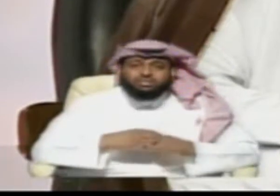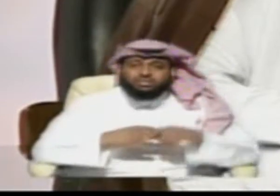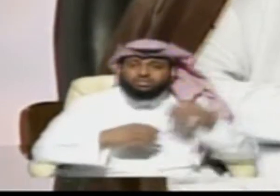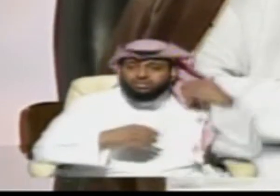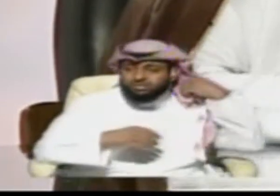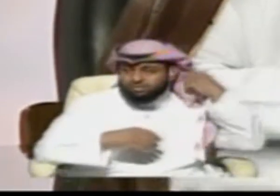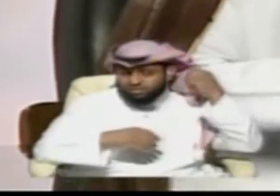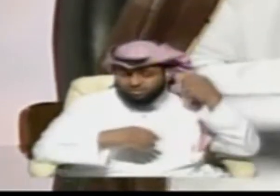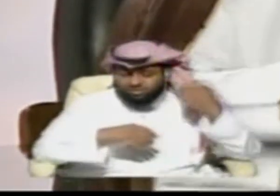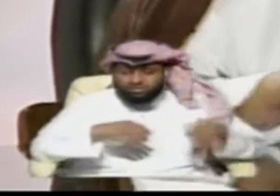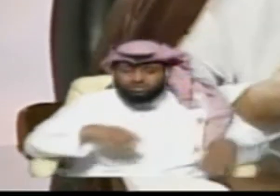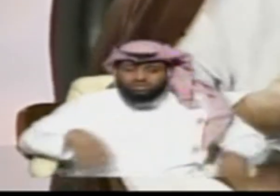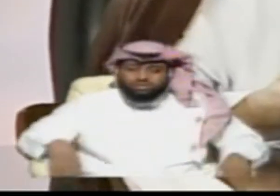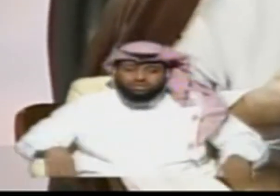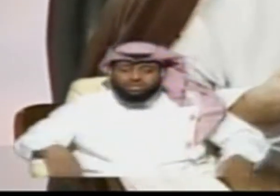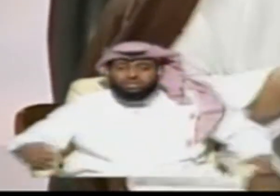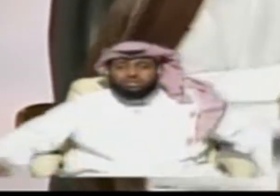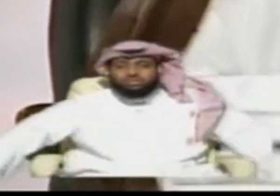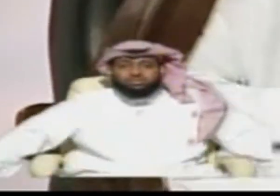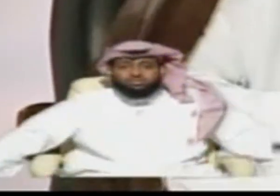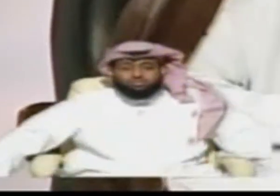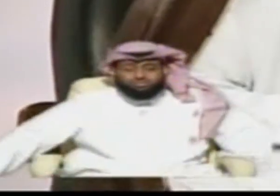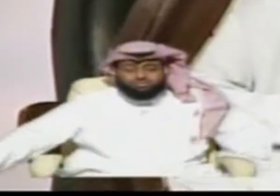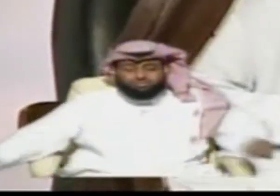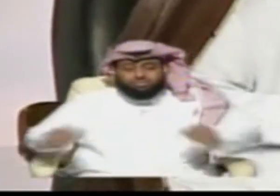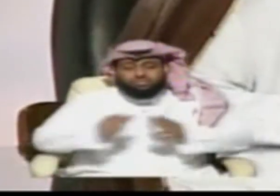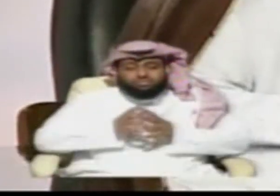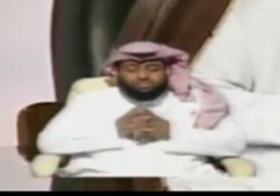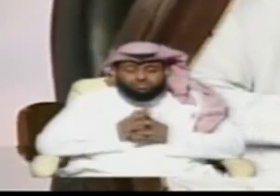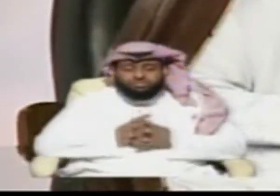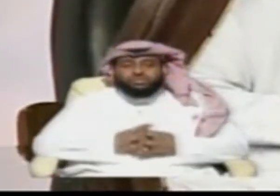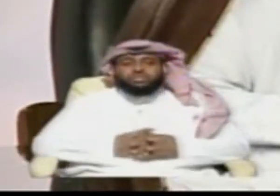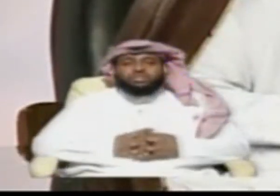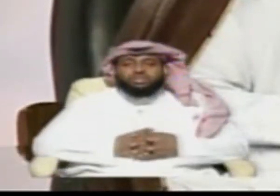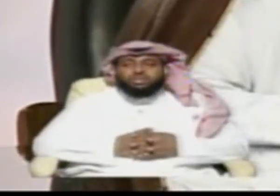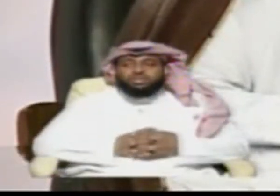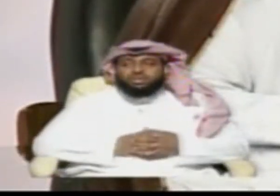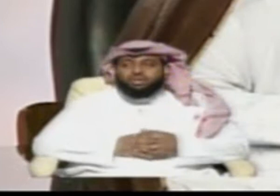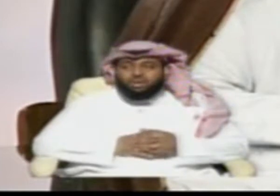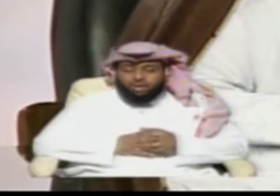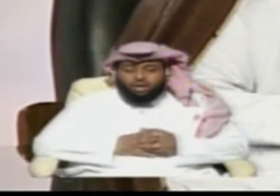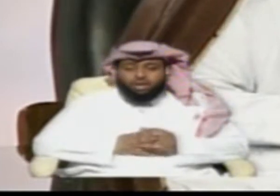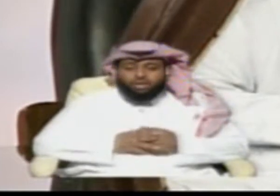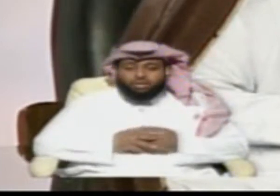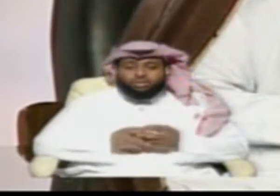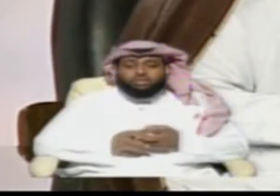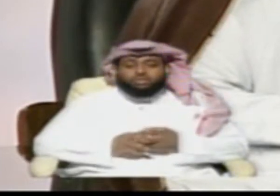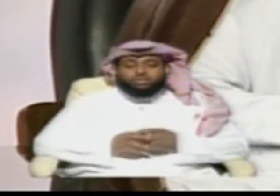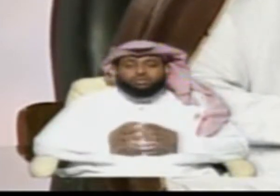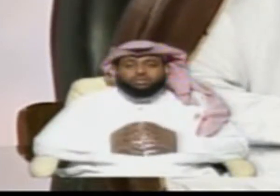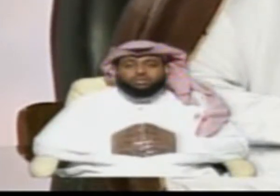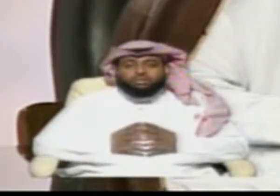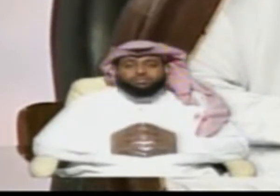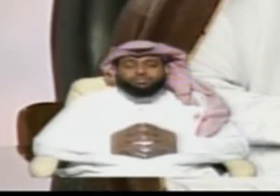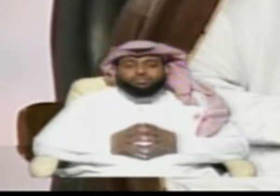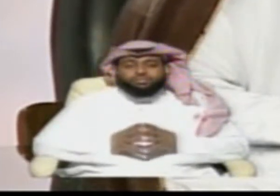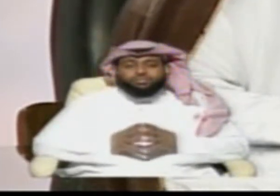من من مواقف سلبية تجاه الموقف الجاري في فلسطين.